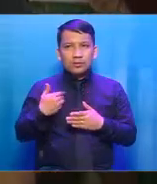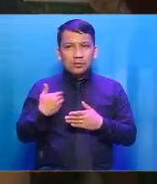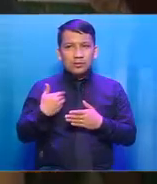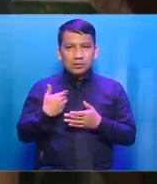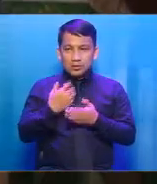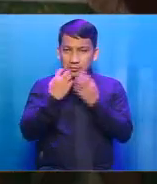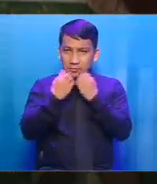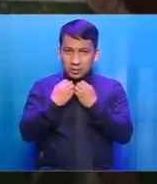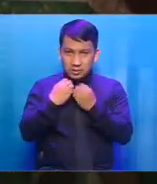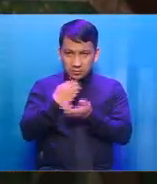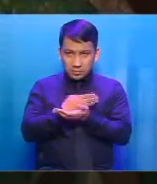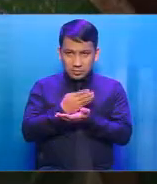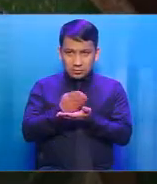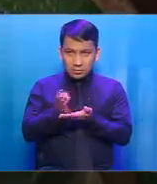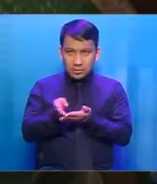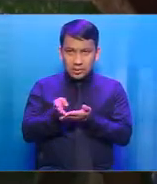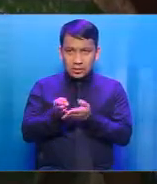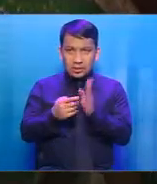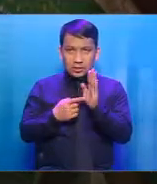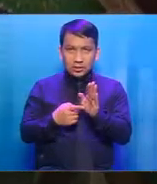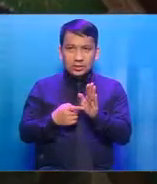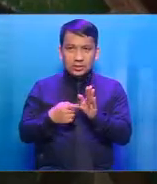Pagkakasyahin mo na lang sa upa at saka